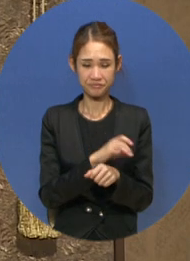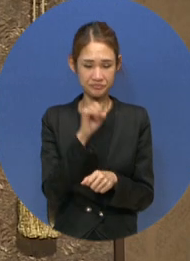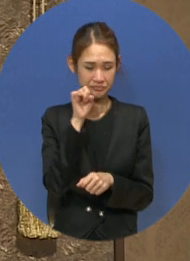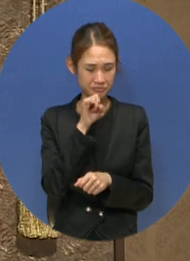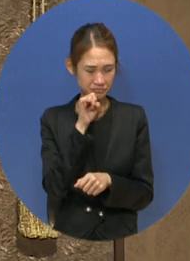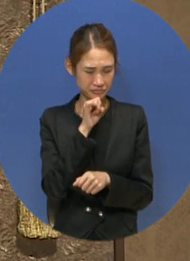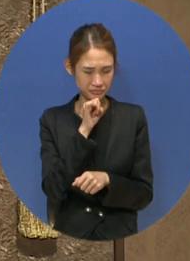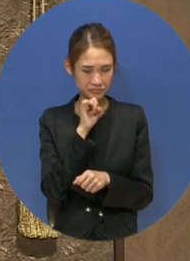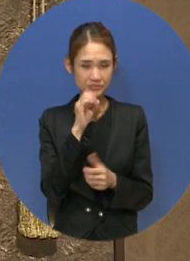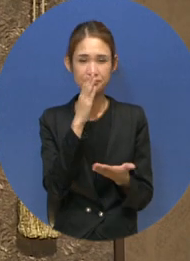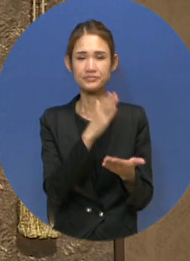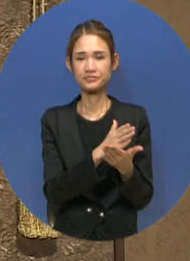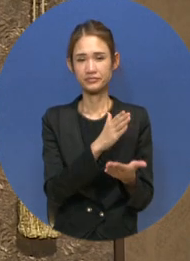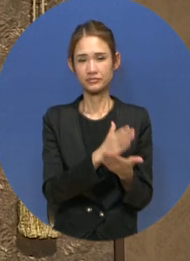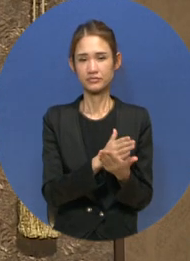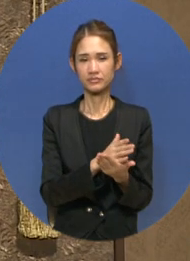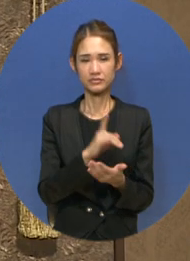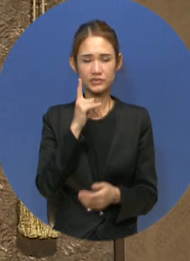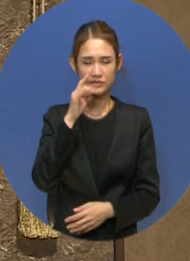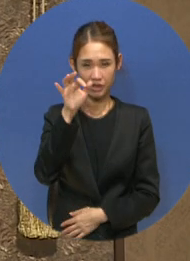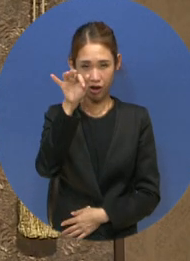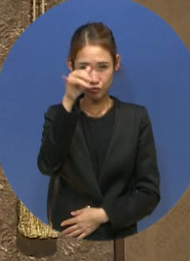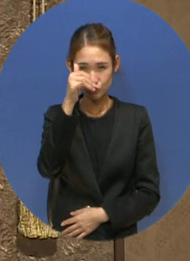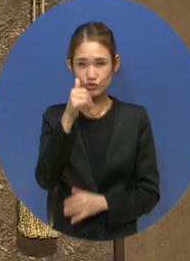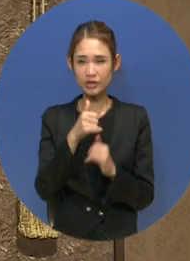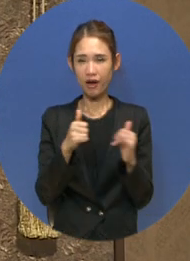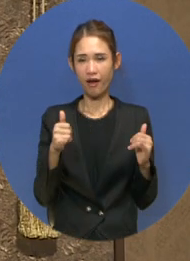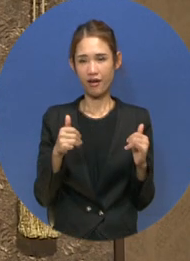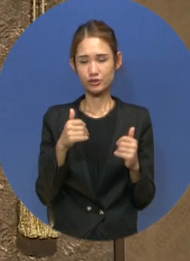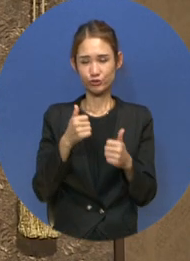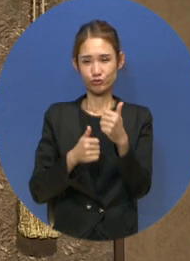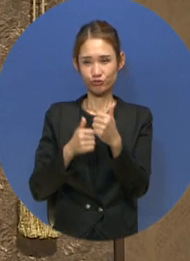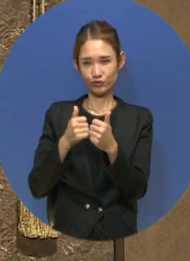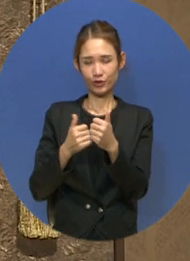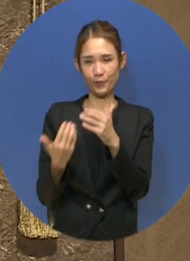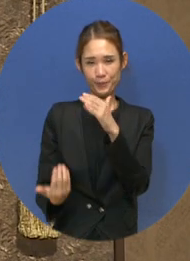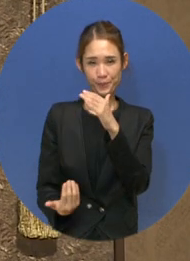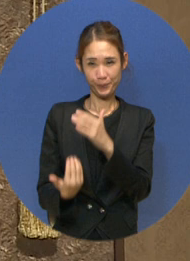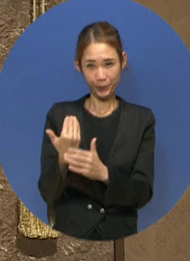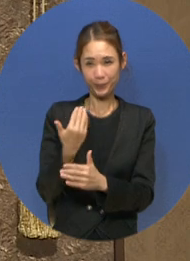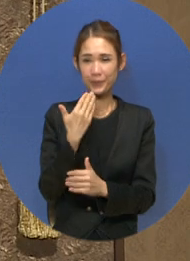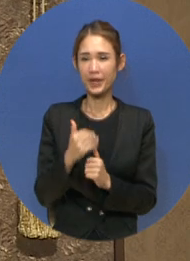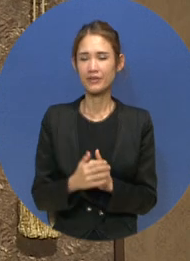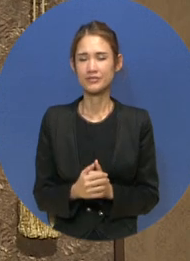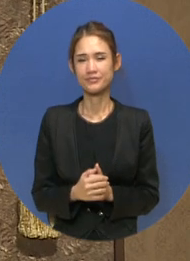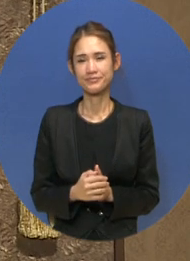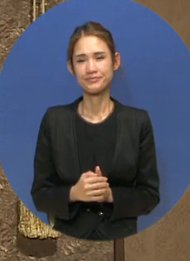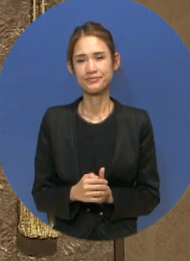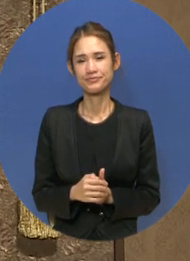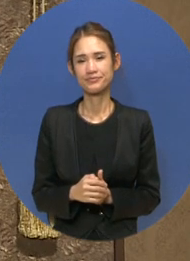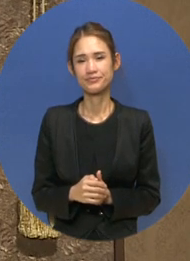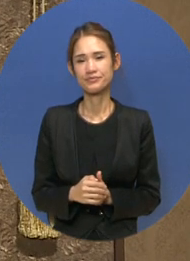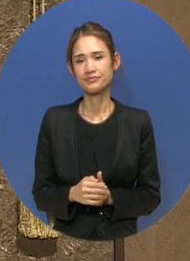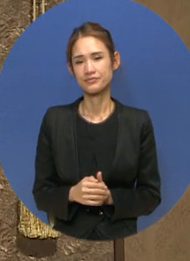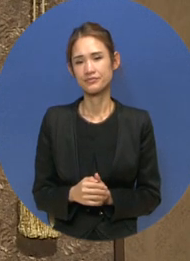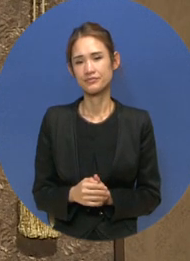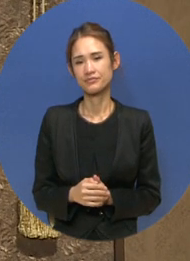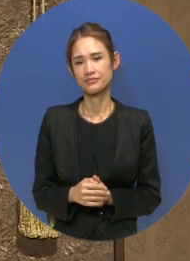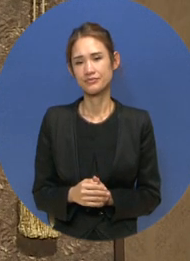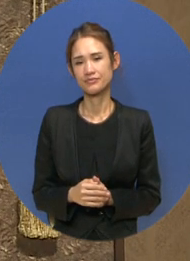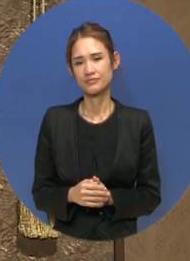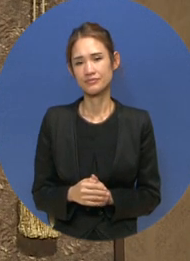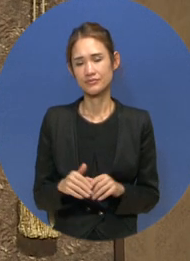취미 생활을 뛰어넘어서 예술가 수준까지 도달을 했다라고 볼 수 있는데요. 그런 부분에